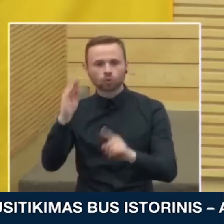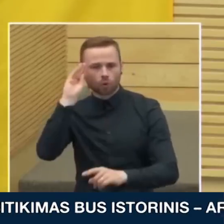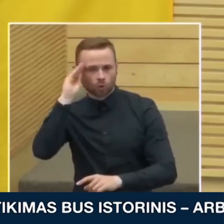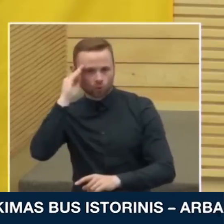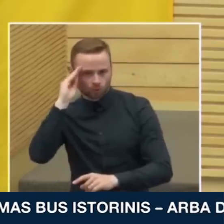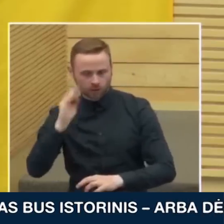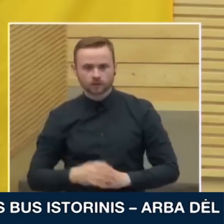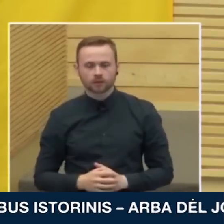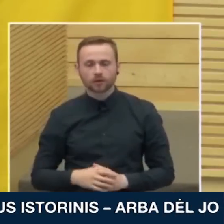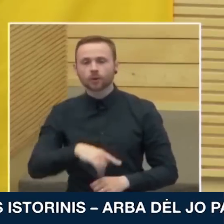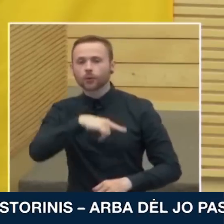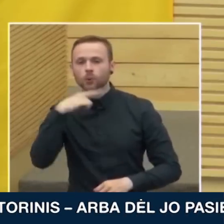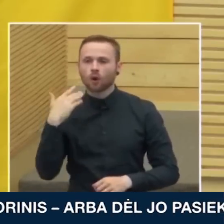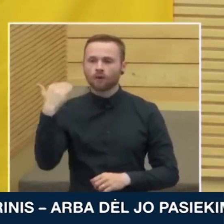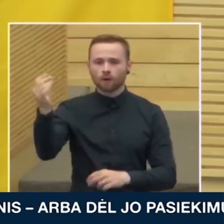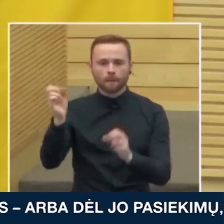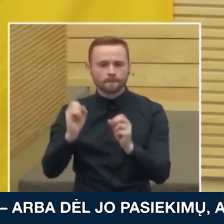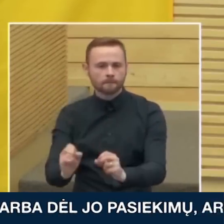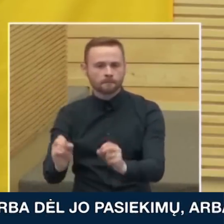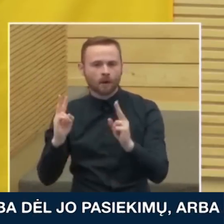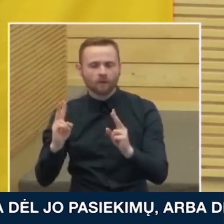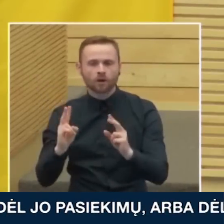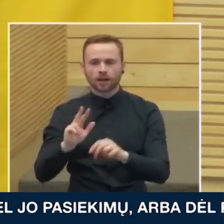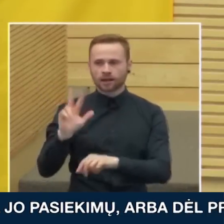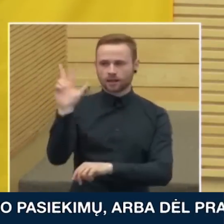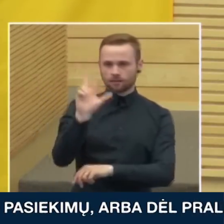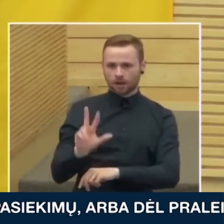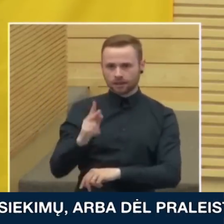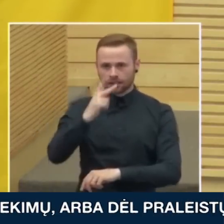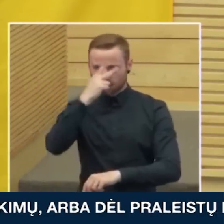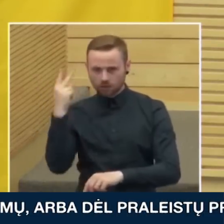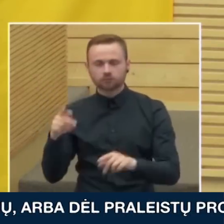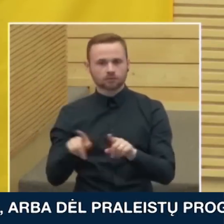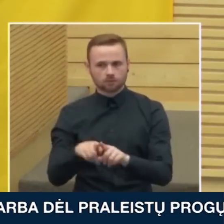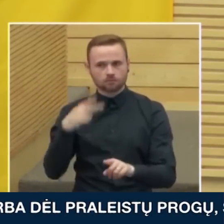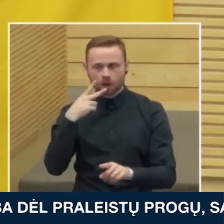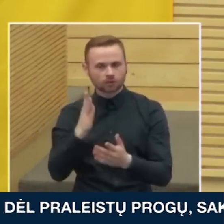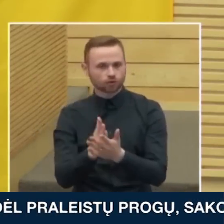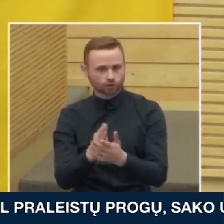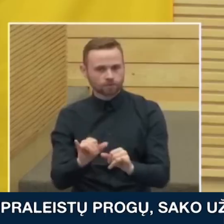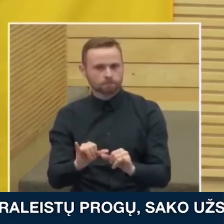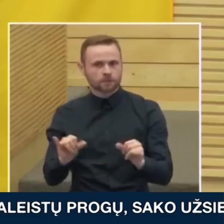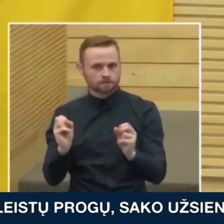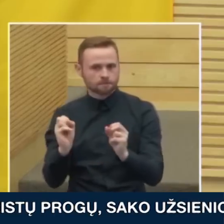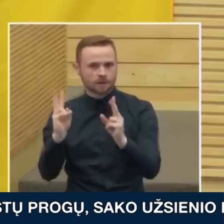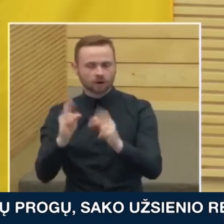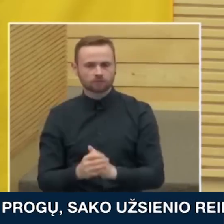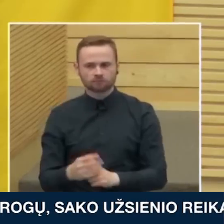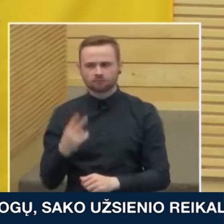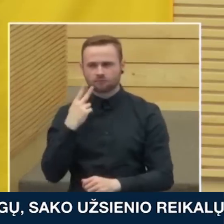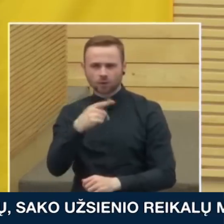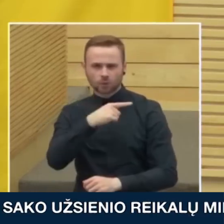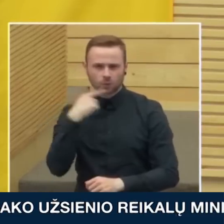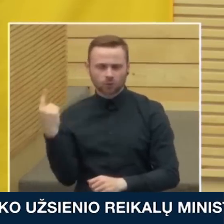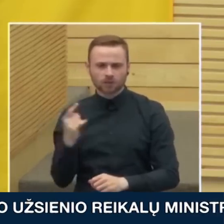Rusijos grėsmė Lietuvai ir visam mūsų regionui nemažėja. Priešingai. Matome pastangas kaupti